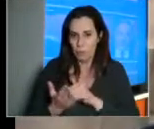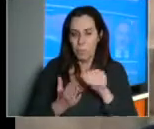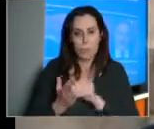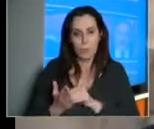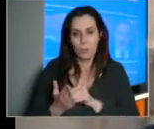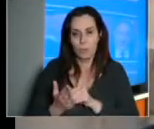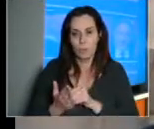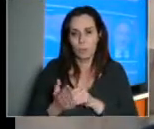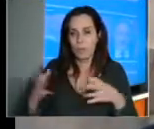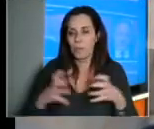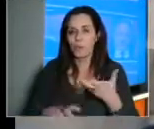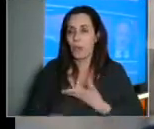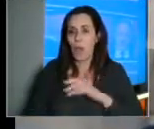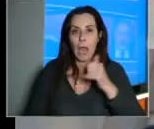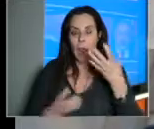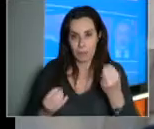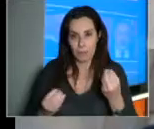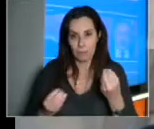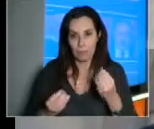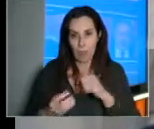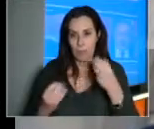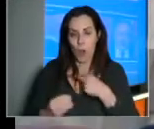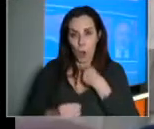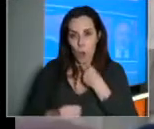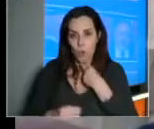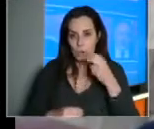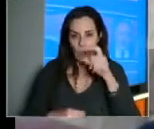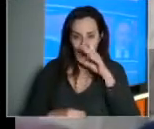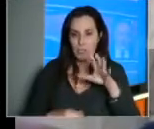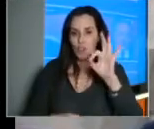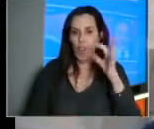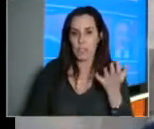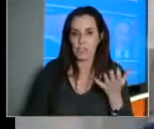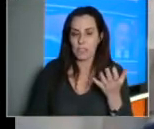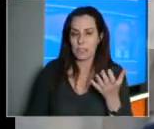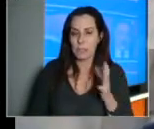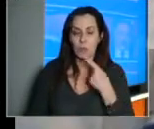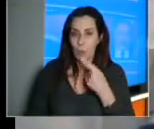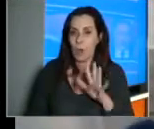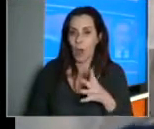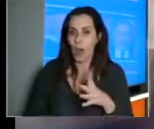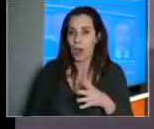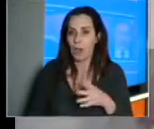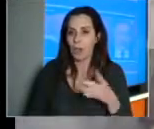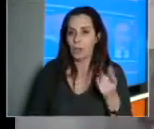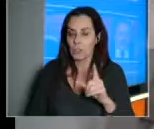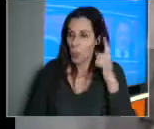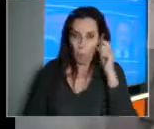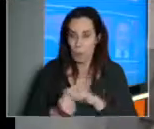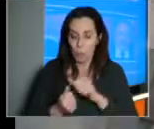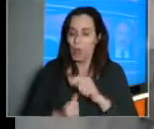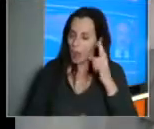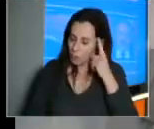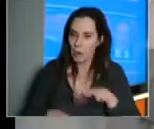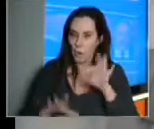בנתונים עצמם, אחת המפלגות שקיבלה הכי הרבה בקולות בציבור הערבי, זה תנועת ש"ס. על מה שאומר שכנראה הציבור הזה לא מטומטם. הוא